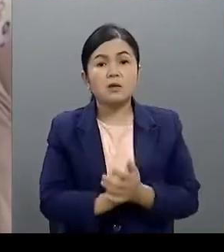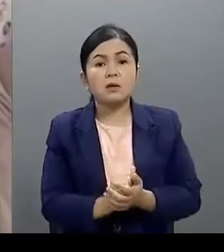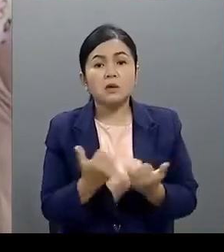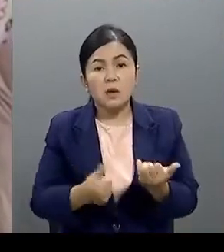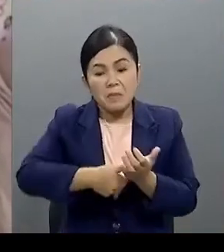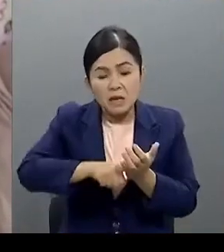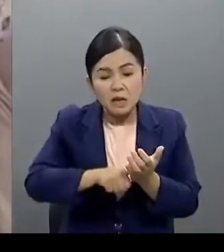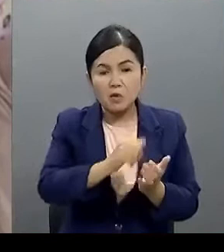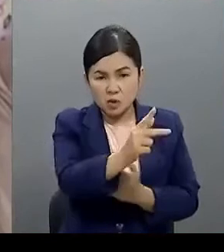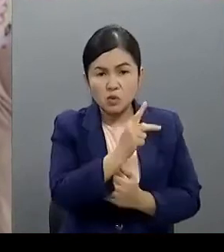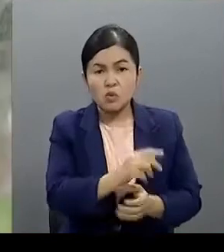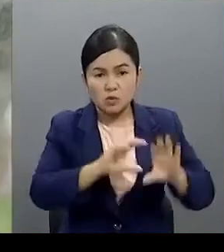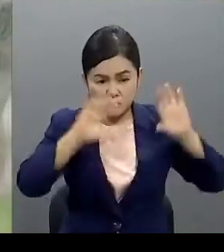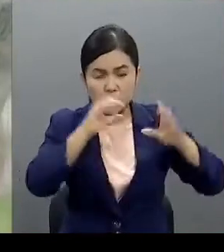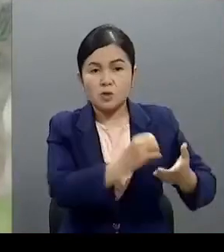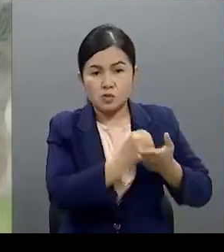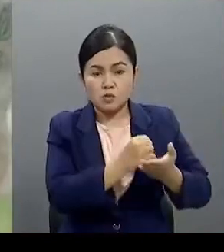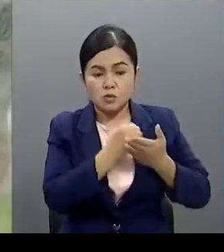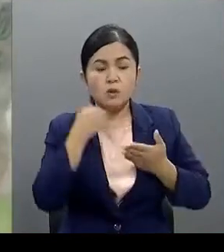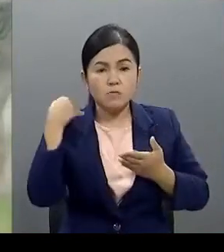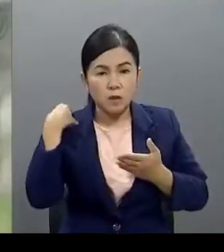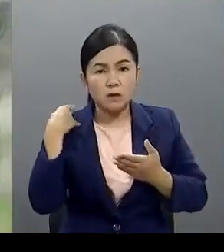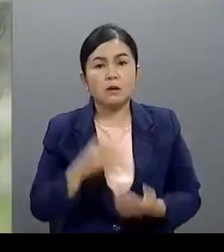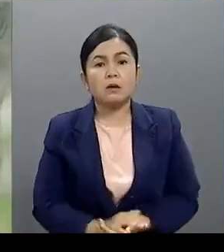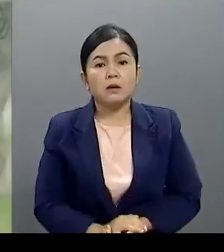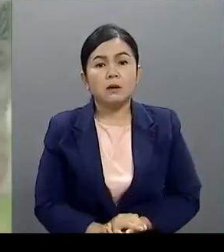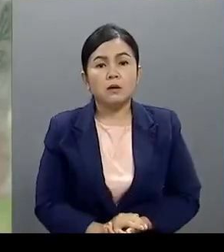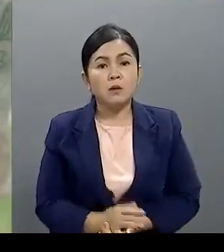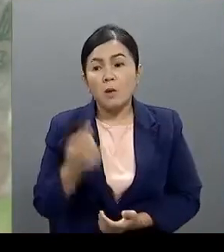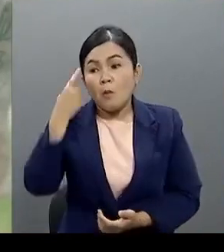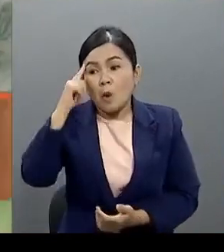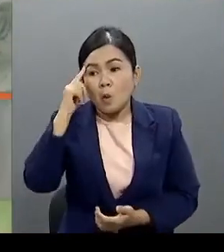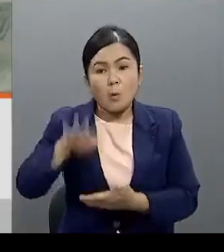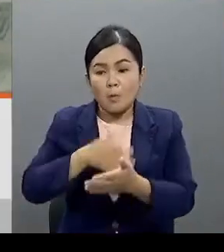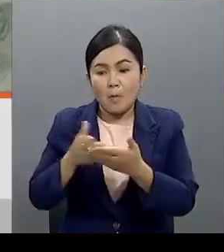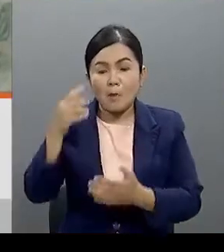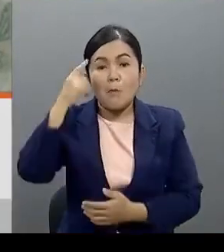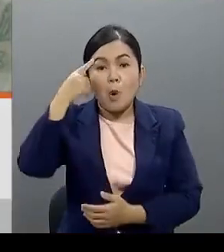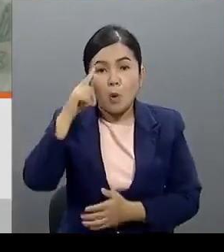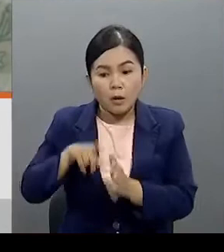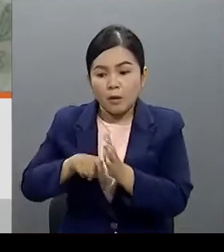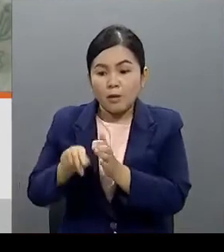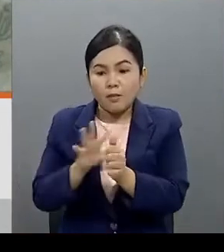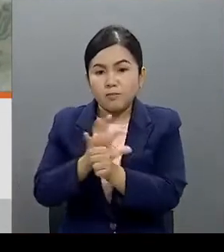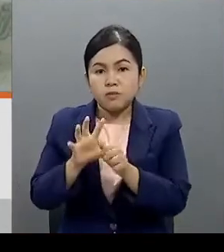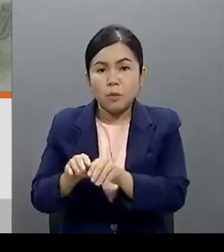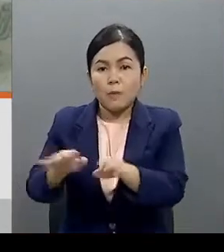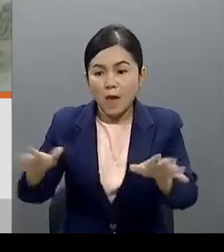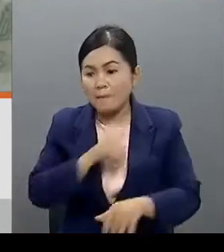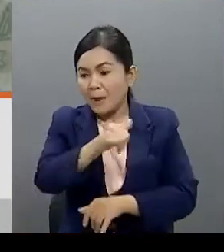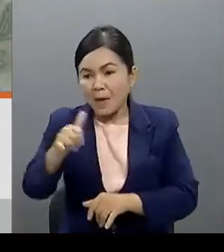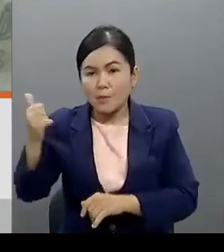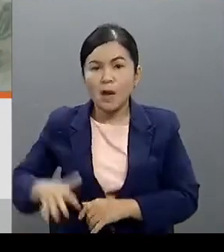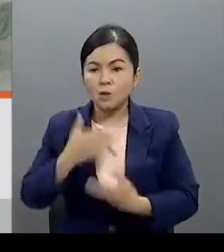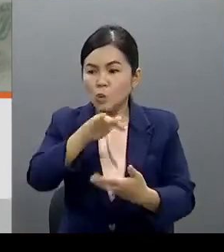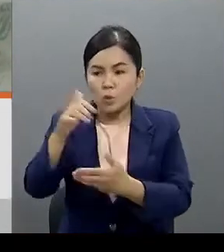ปีนี้มันไม่มีในแผนน่ะไม่มีใครเตรียมการอะไรเลยโควิดออกมาเงี้ยเคลื่อนที่ก็ไม่ได้ขนส่งก็ไม่ได้ประเท